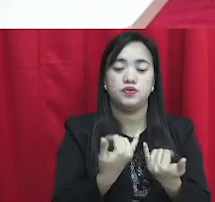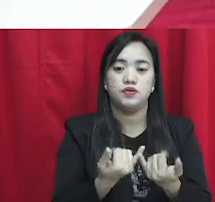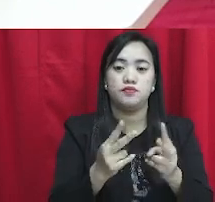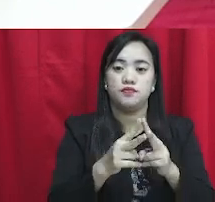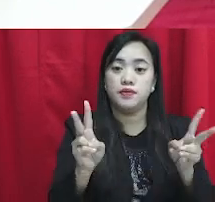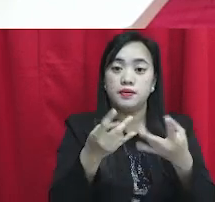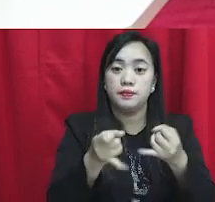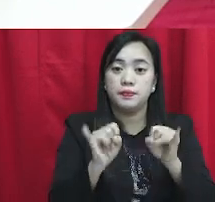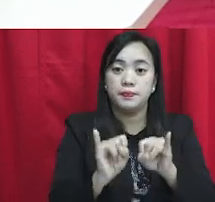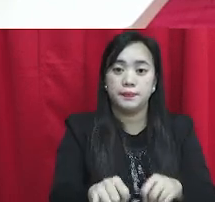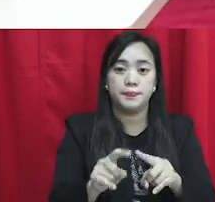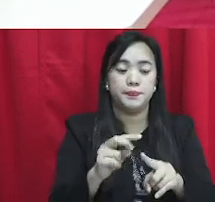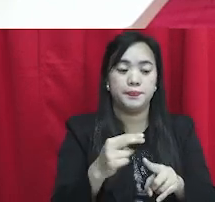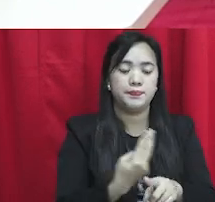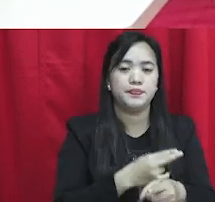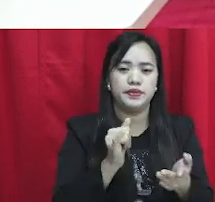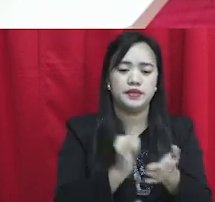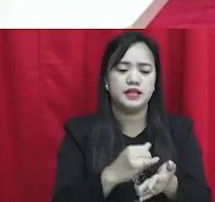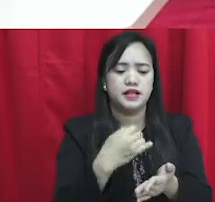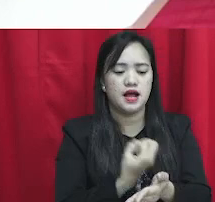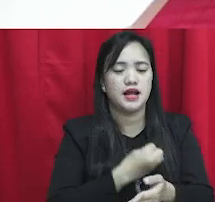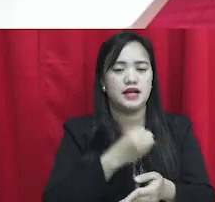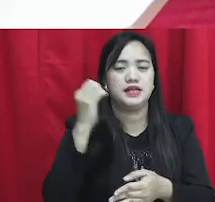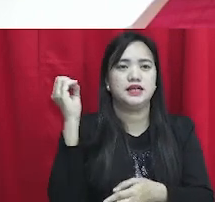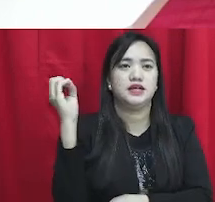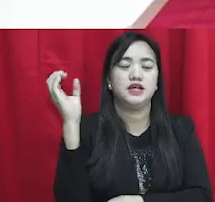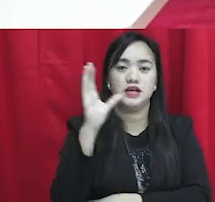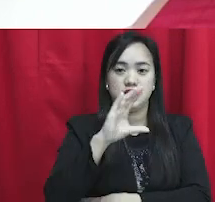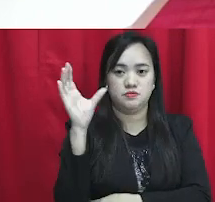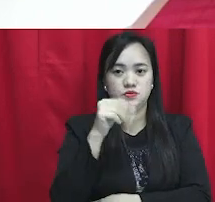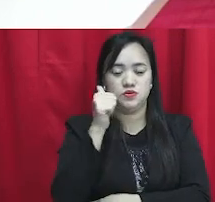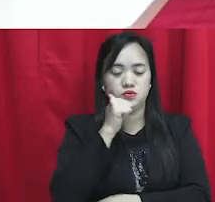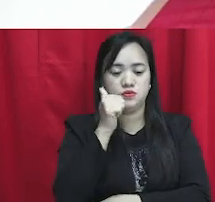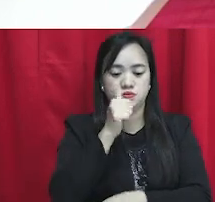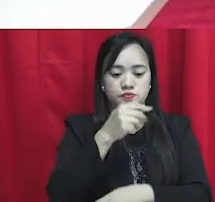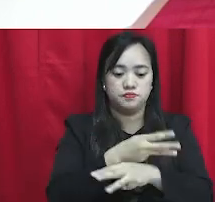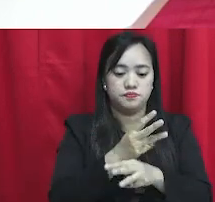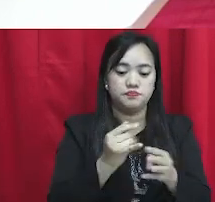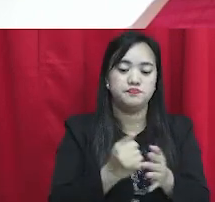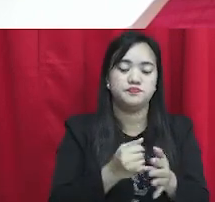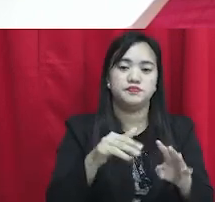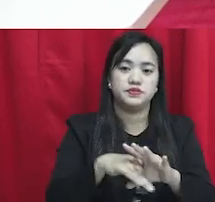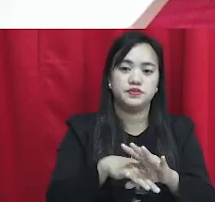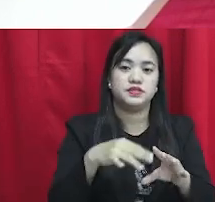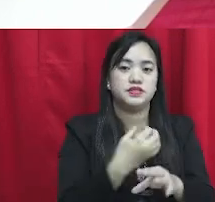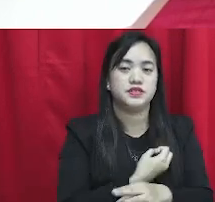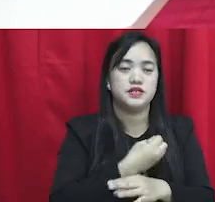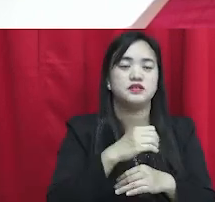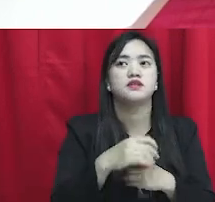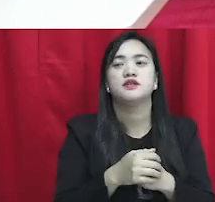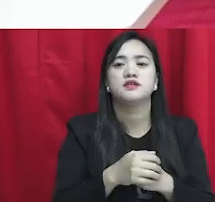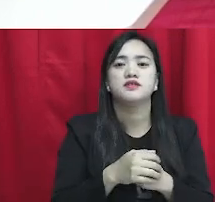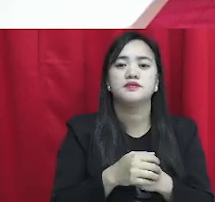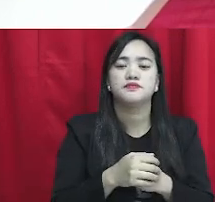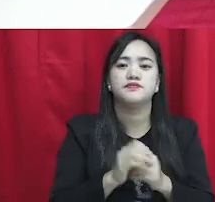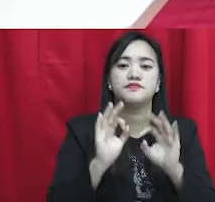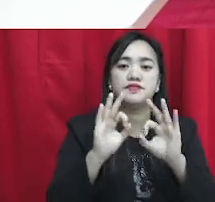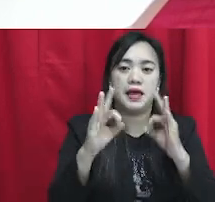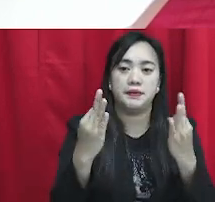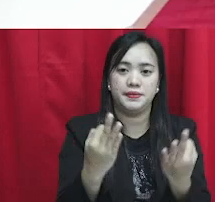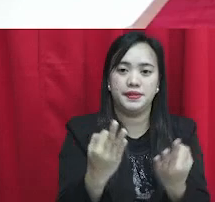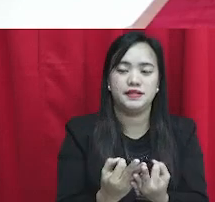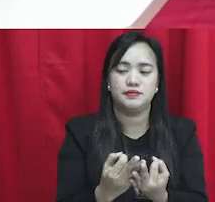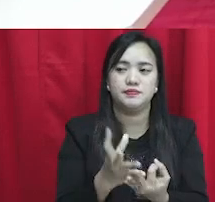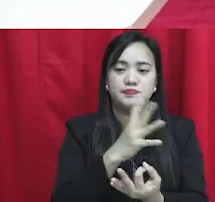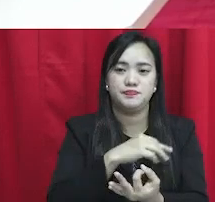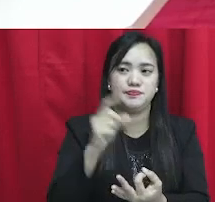dapat ang Pasko ay unang nararamdaman sa pamilya at hindi sa kung saan pa man. And before we continue with that, of course,